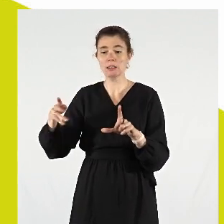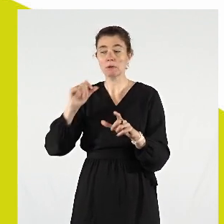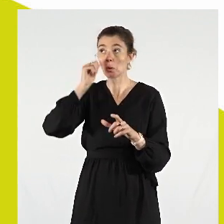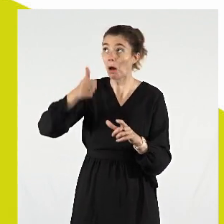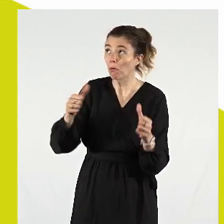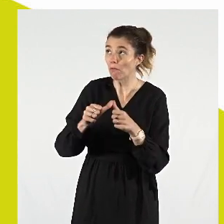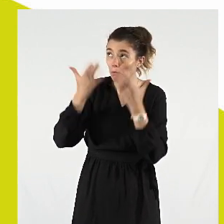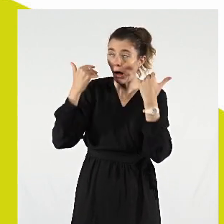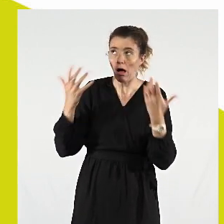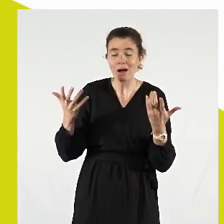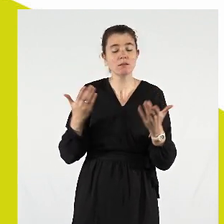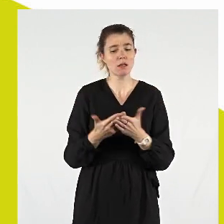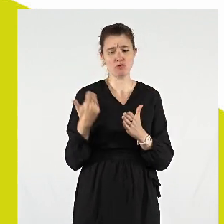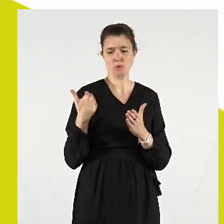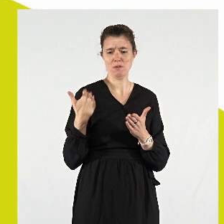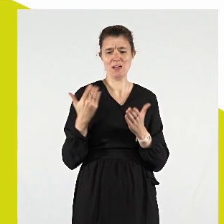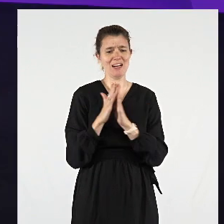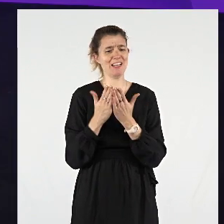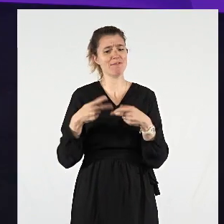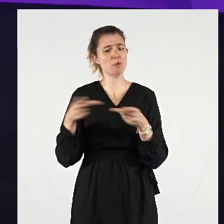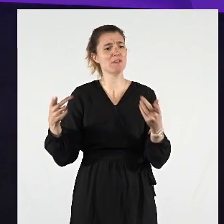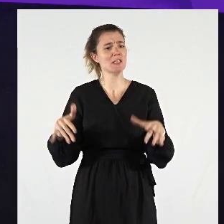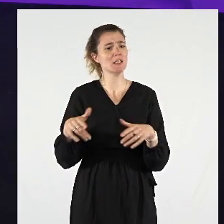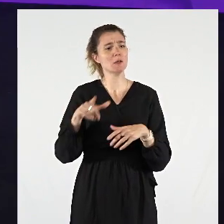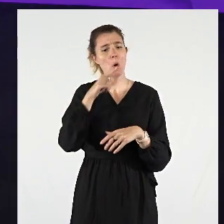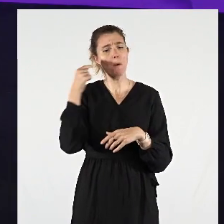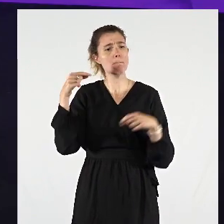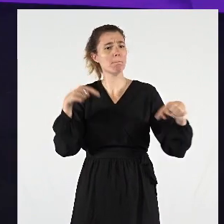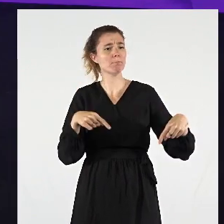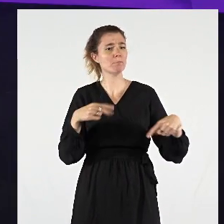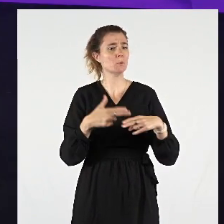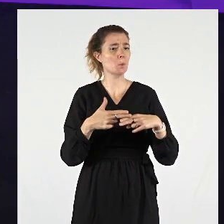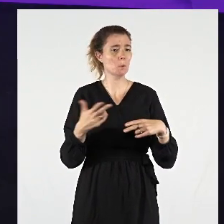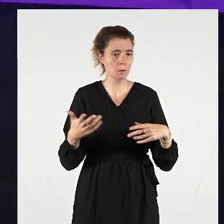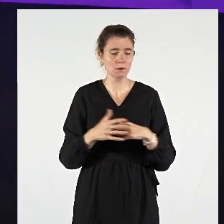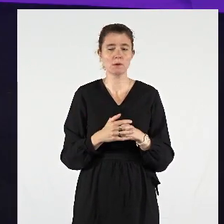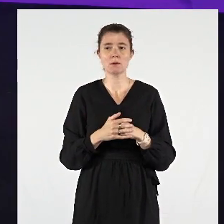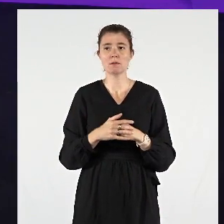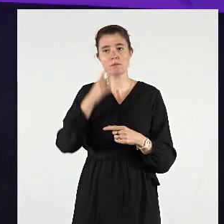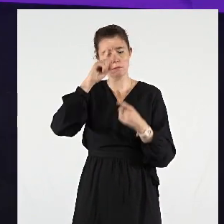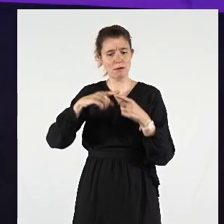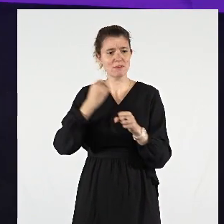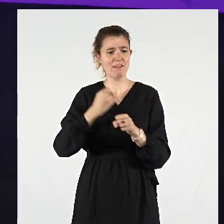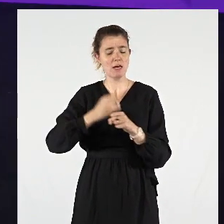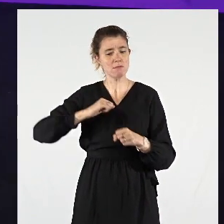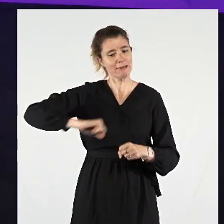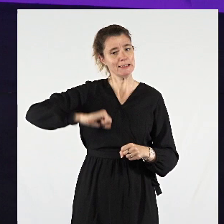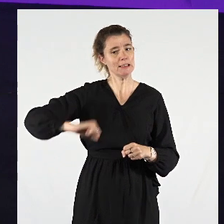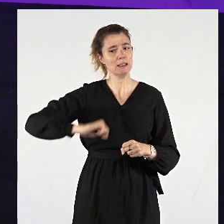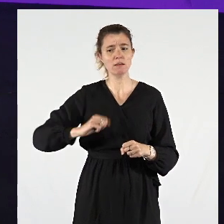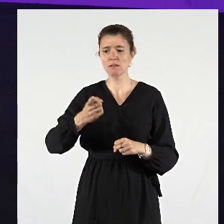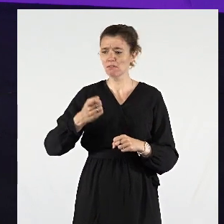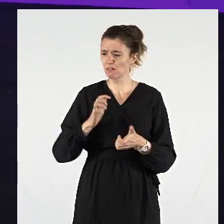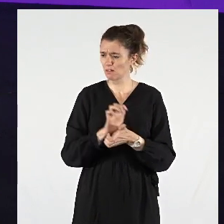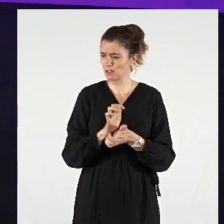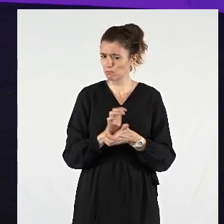y a un ouvrage qui vient d'être publié par Serge Volkoff sur le travail pressé. C'est une édition, je crois, de cette année,